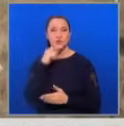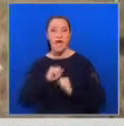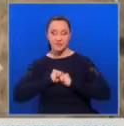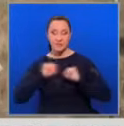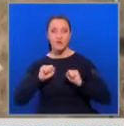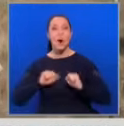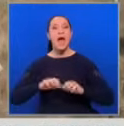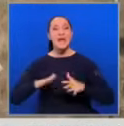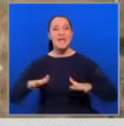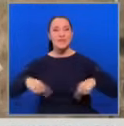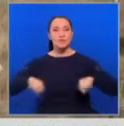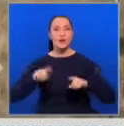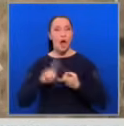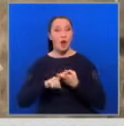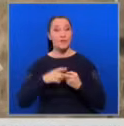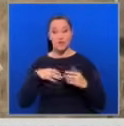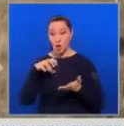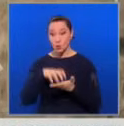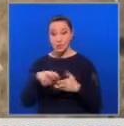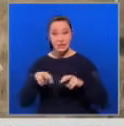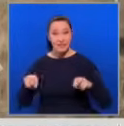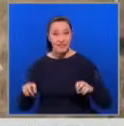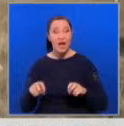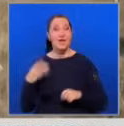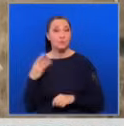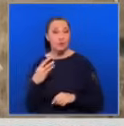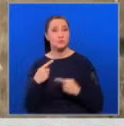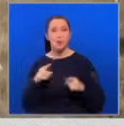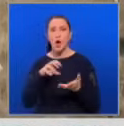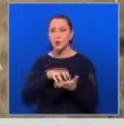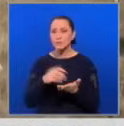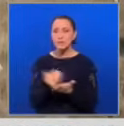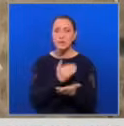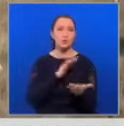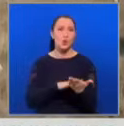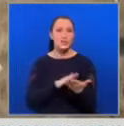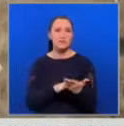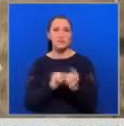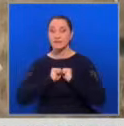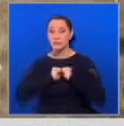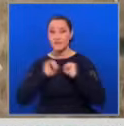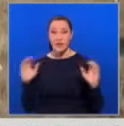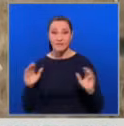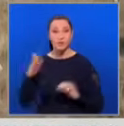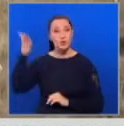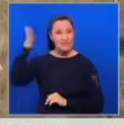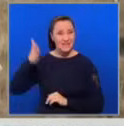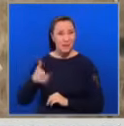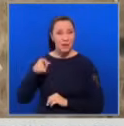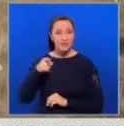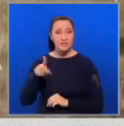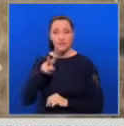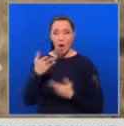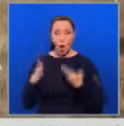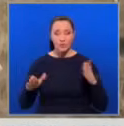язовир каховка нашата група разследва екоцид друга група следователи и прокурори събира доказателства за взривяването на стената това са